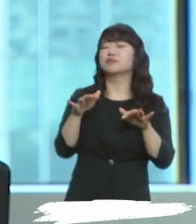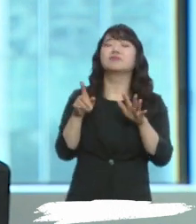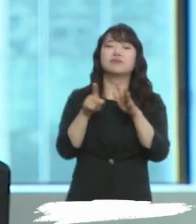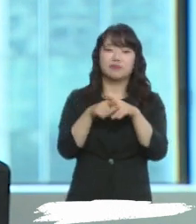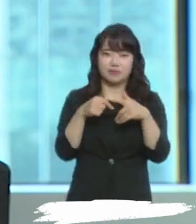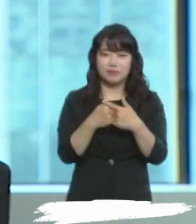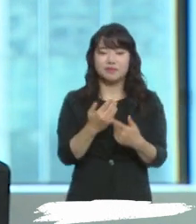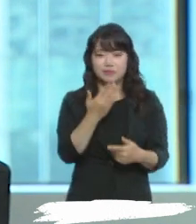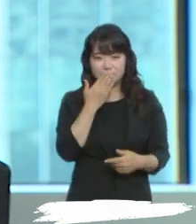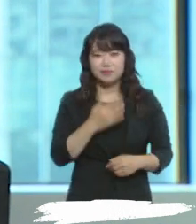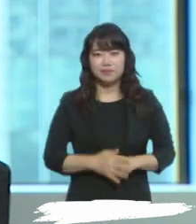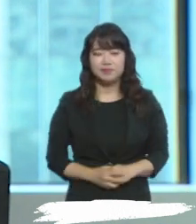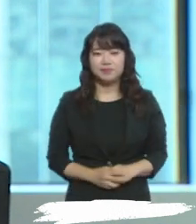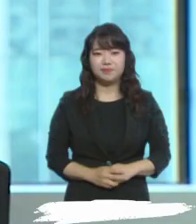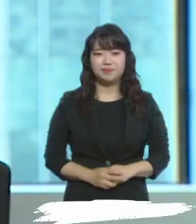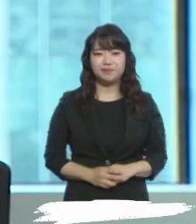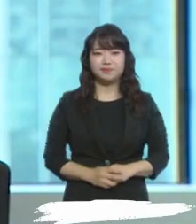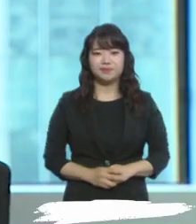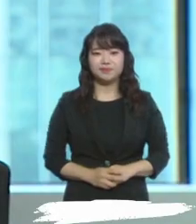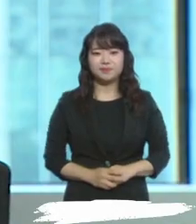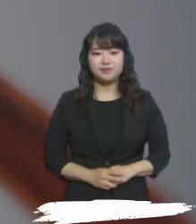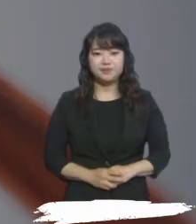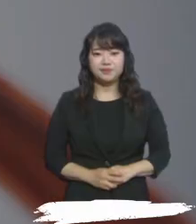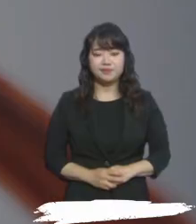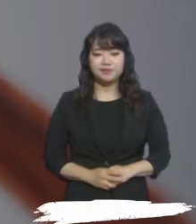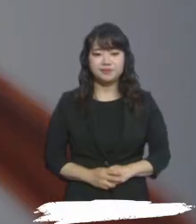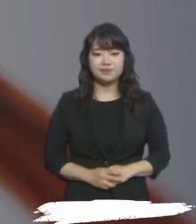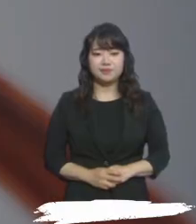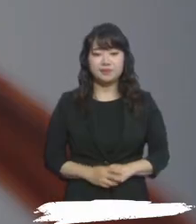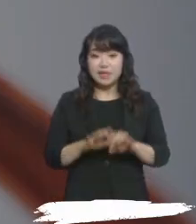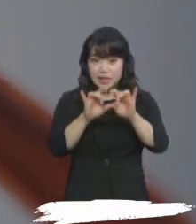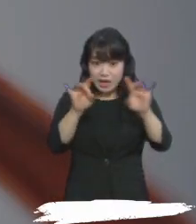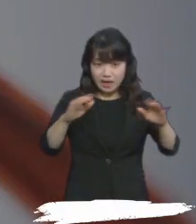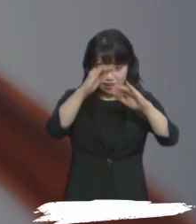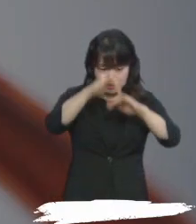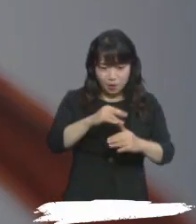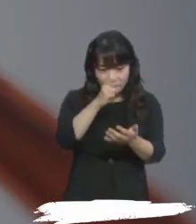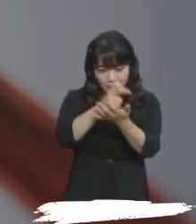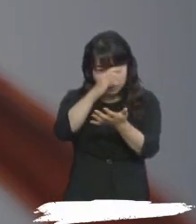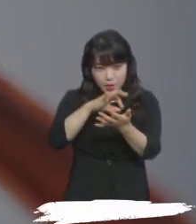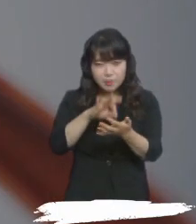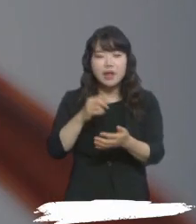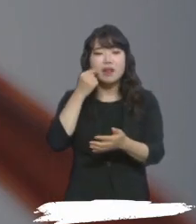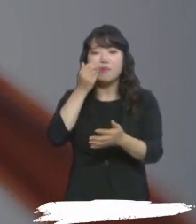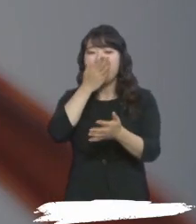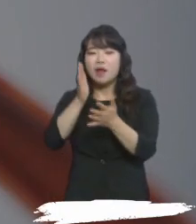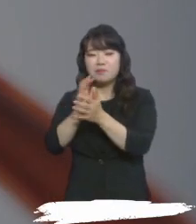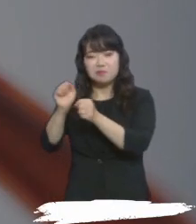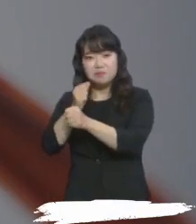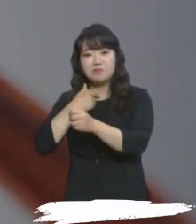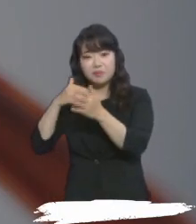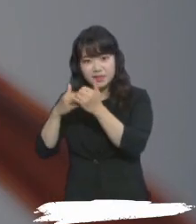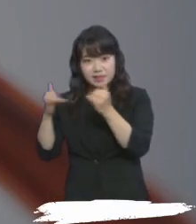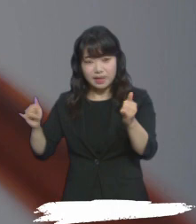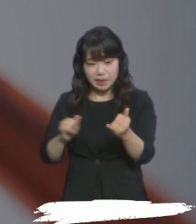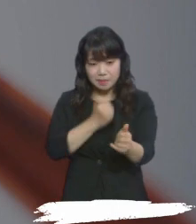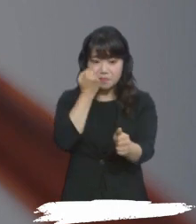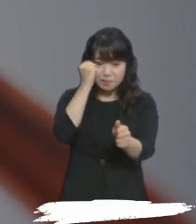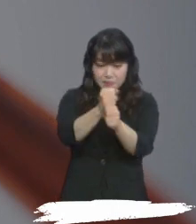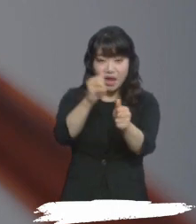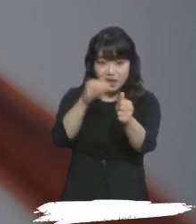서는 시작점이 될 수 있다고 생각을 합니다. 각 개정안에는 친일 반민족 행위자로 결정된 인물에